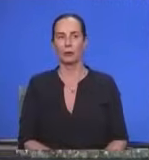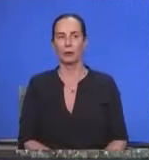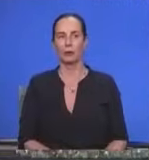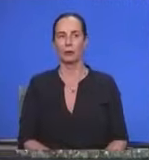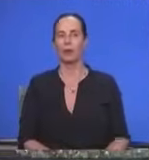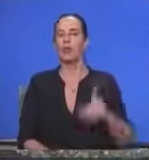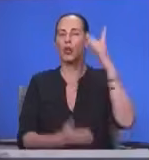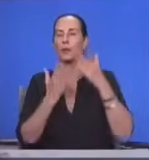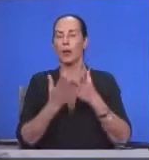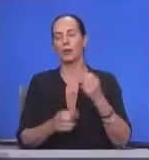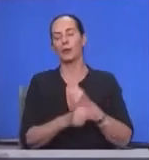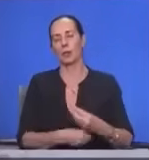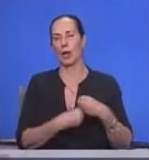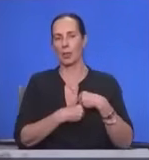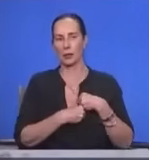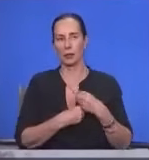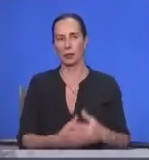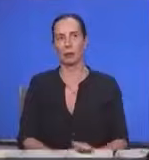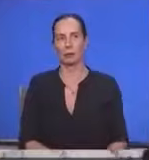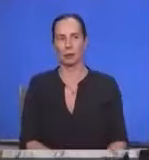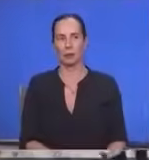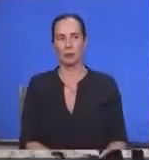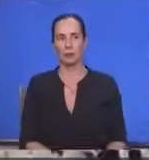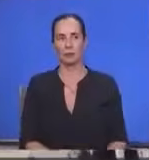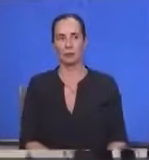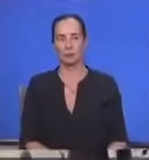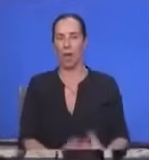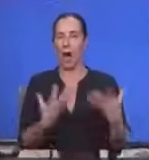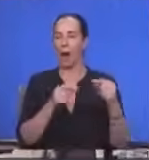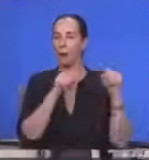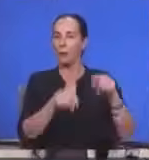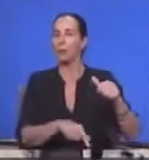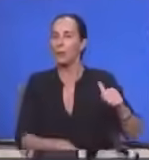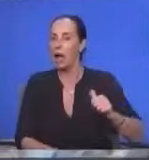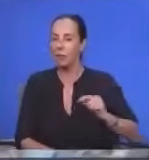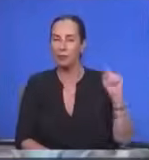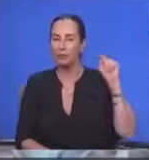לפני האביב. אשר ספג את